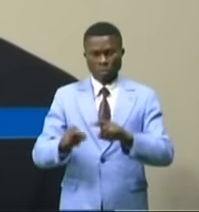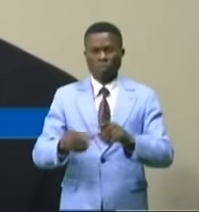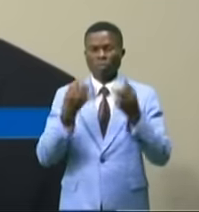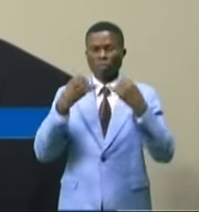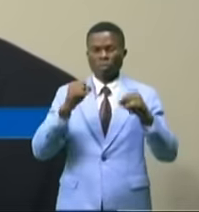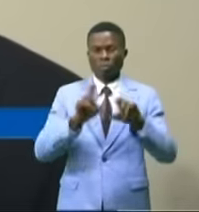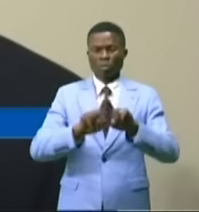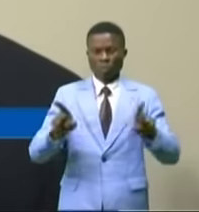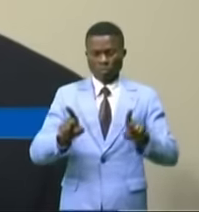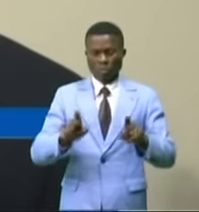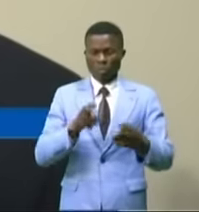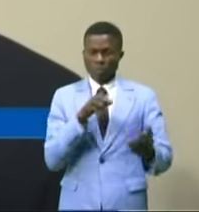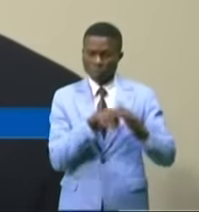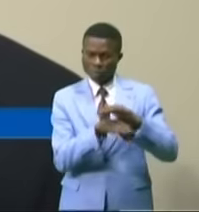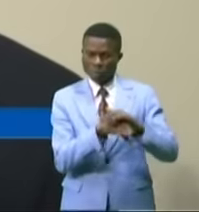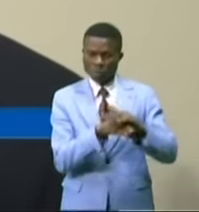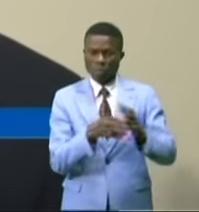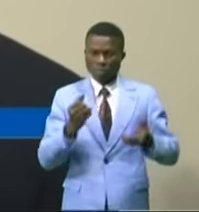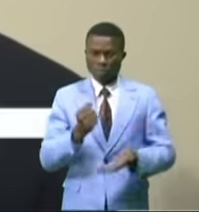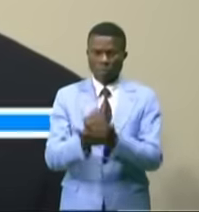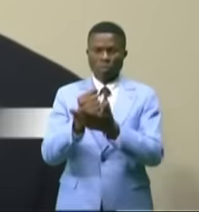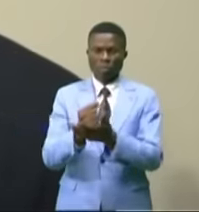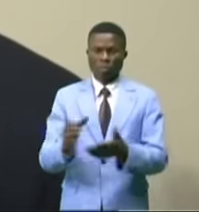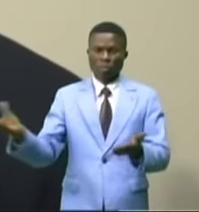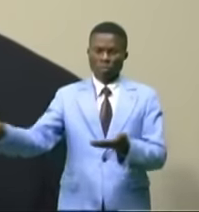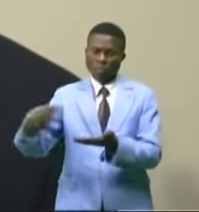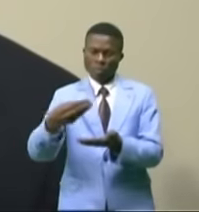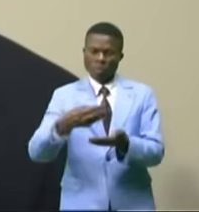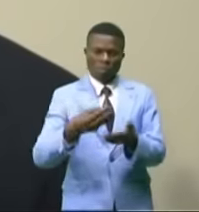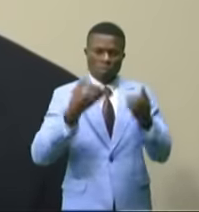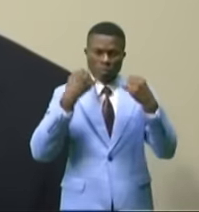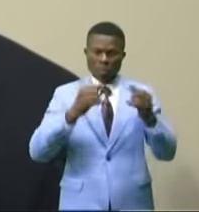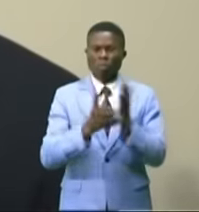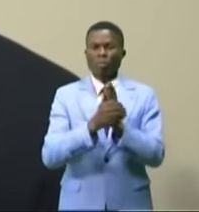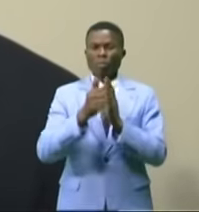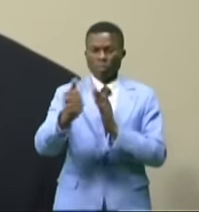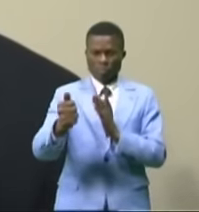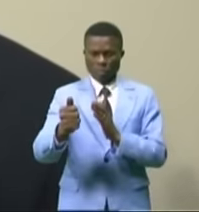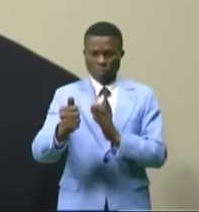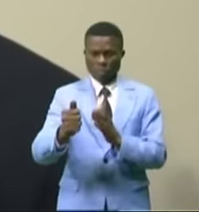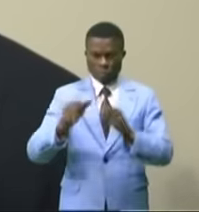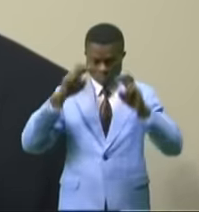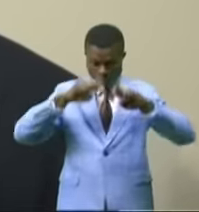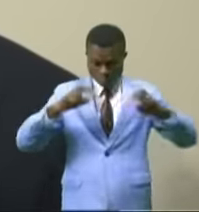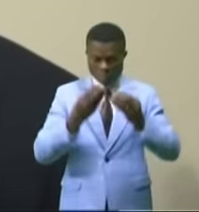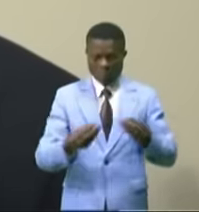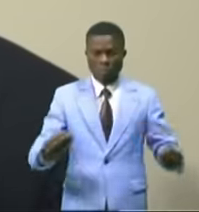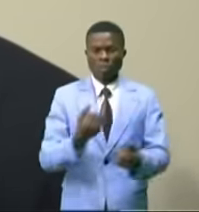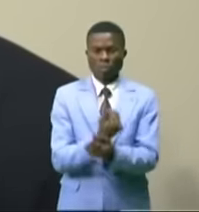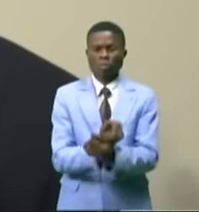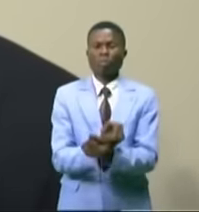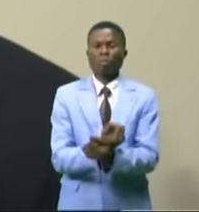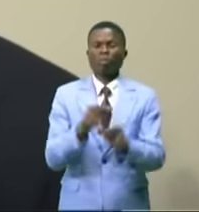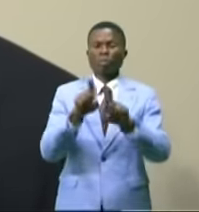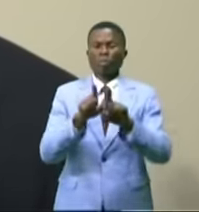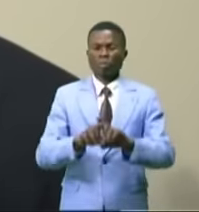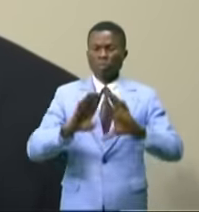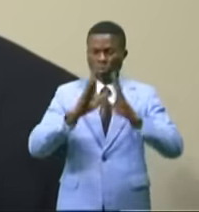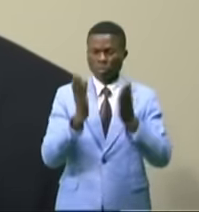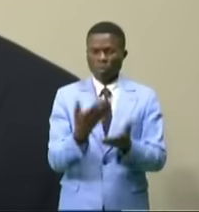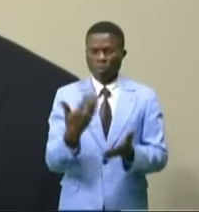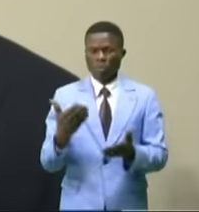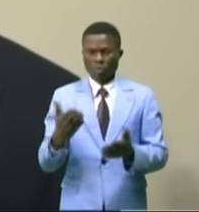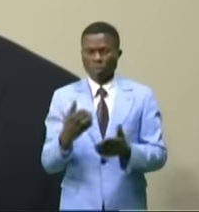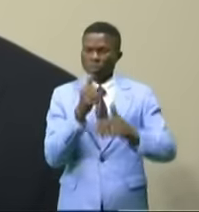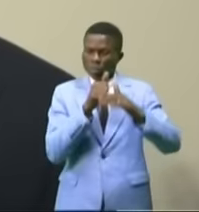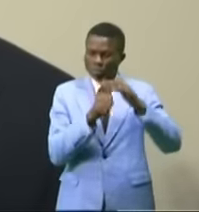système d'hébergement qui permettra de collecter les données de qualité, de les traiter, tout en respectant bien sûr tous les aspects de